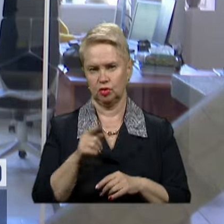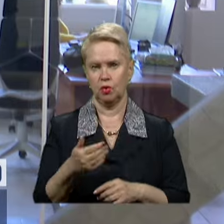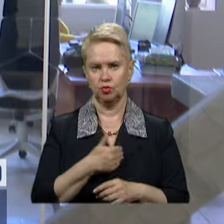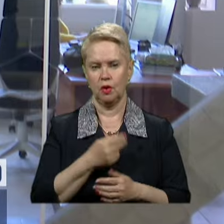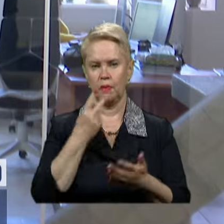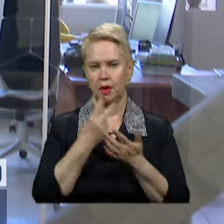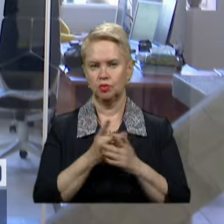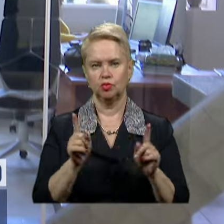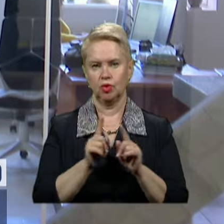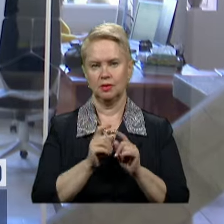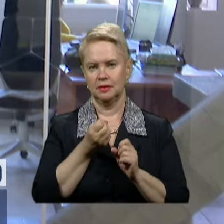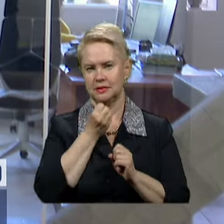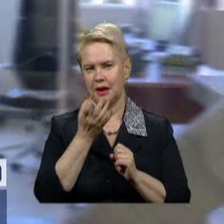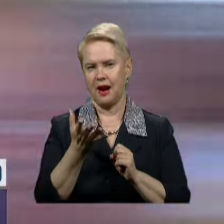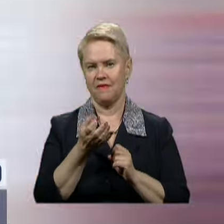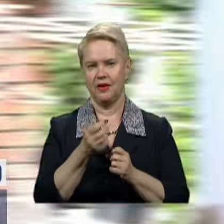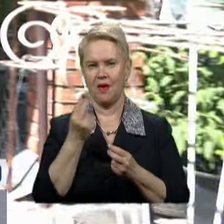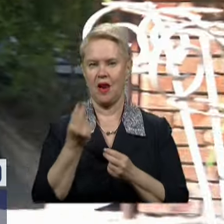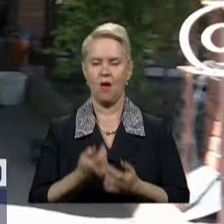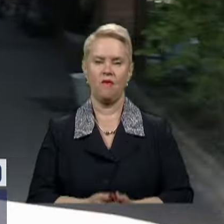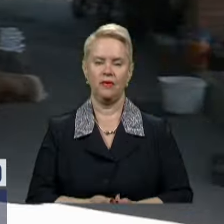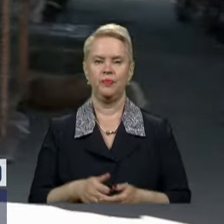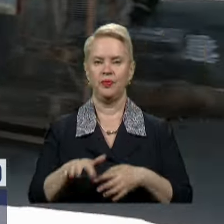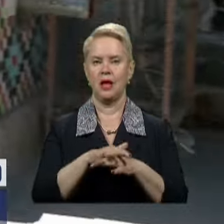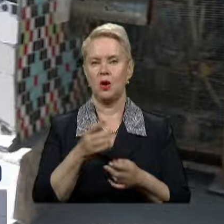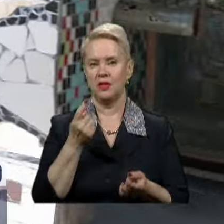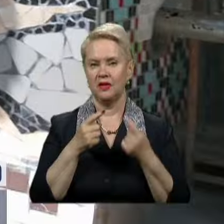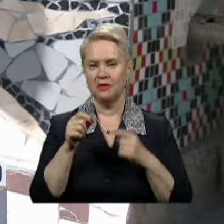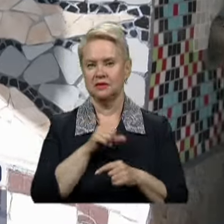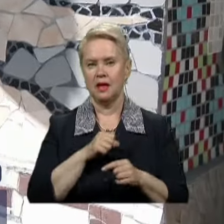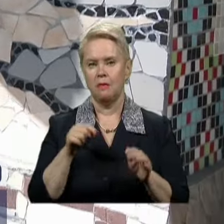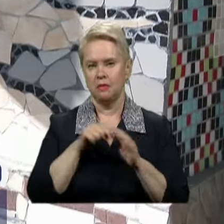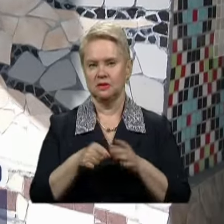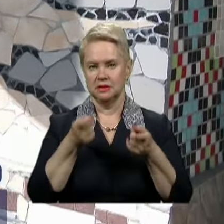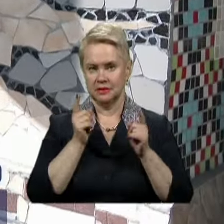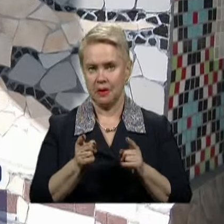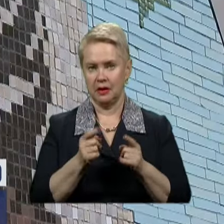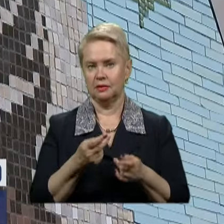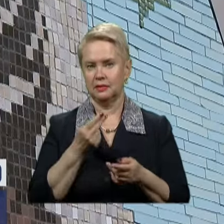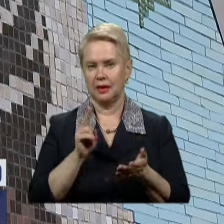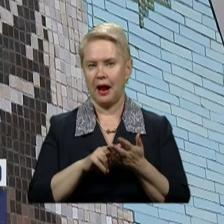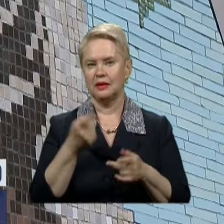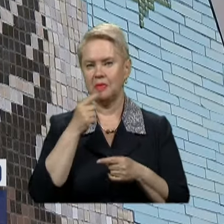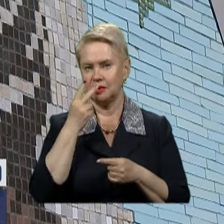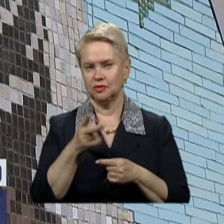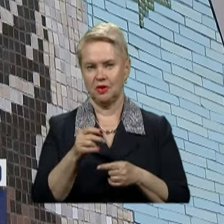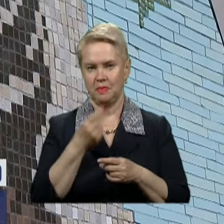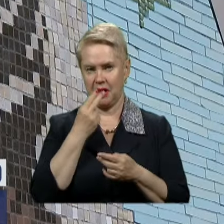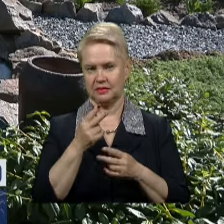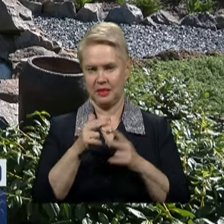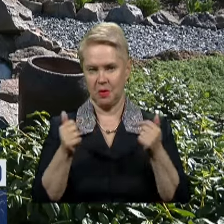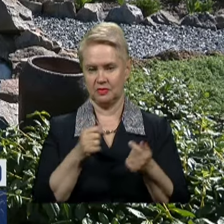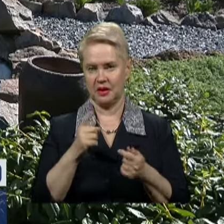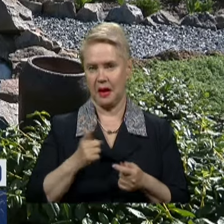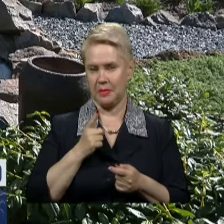хочеться бачити щось яскраве та кольорове. Народна творчість і самобутність – це справжній тренд, що й доводять дніпровські майстри.